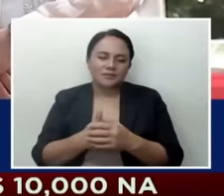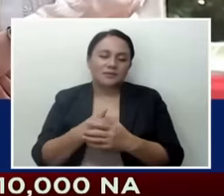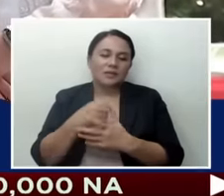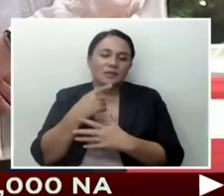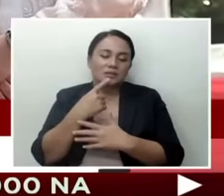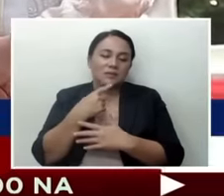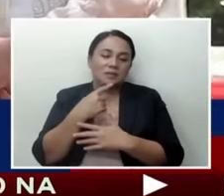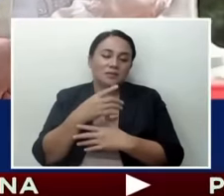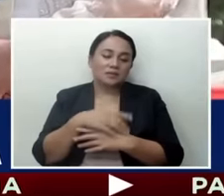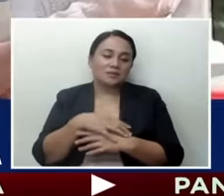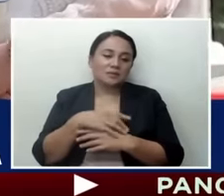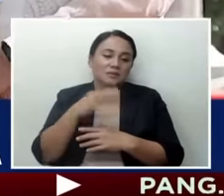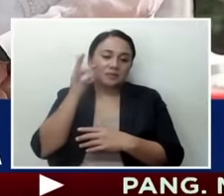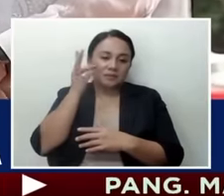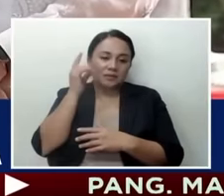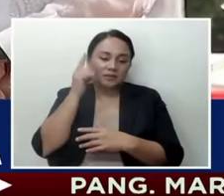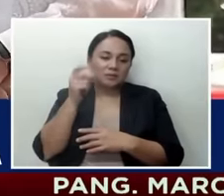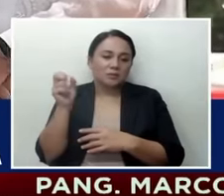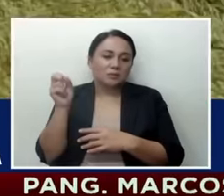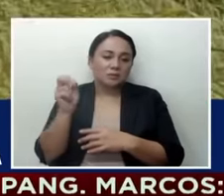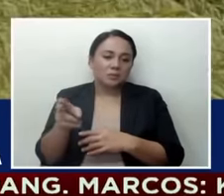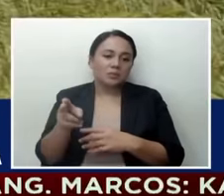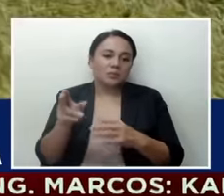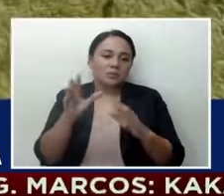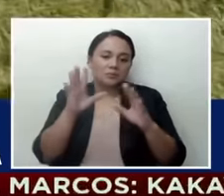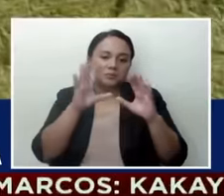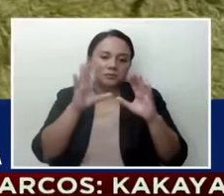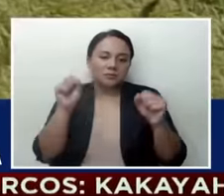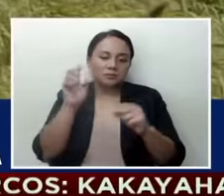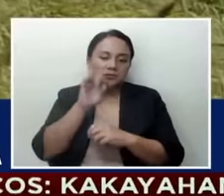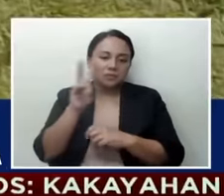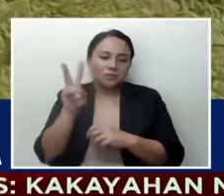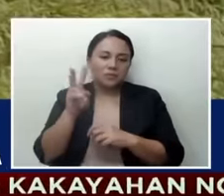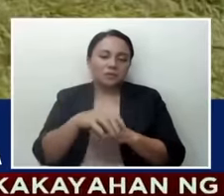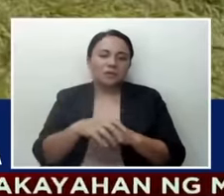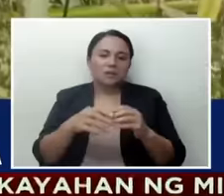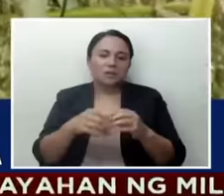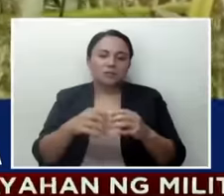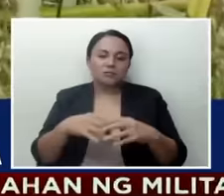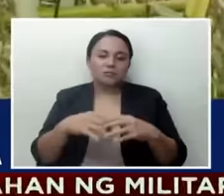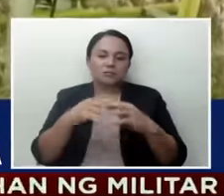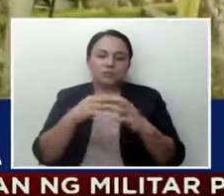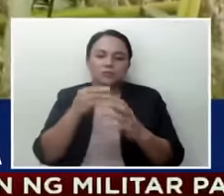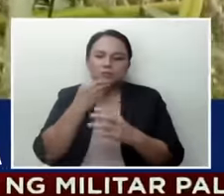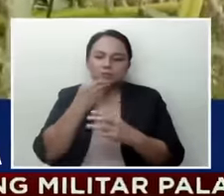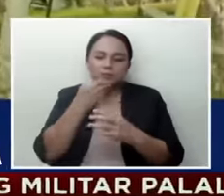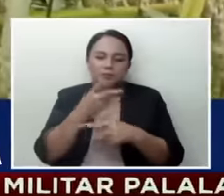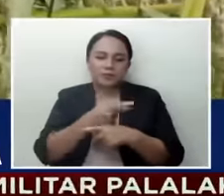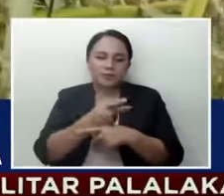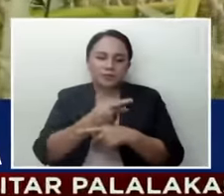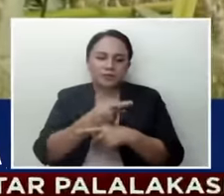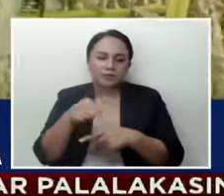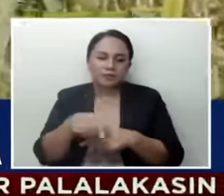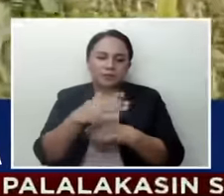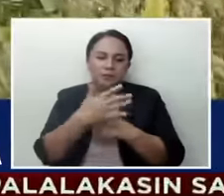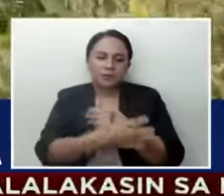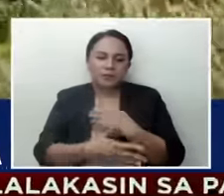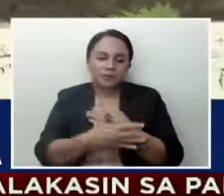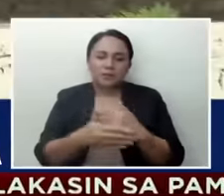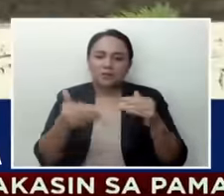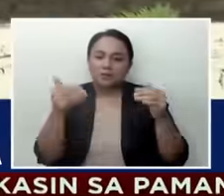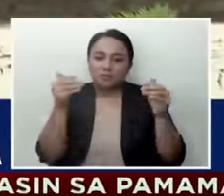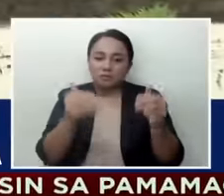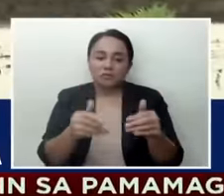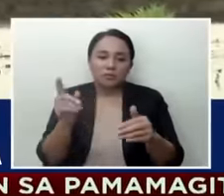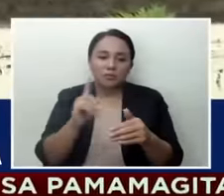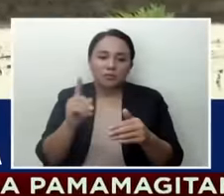Laurel, inatasan siya ni Pangulong Marcos na unahin ang pagpapalago ng food production sa bansa kung saan pagtutuunan ng pansin